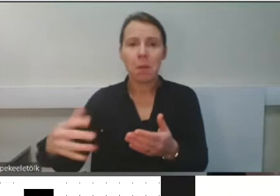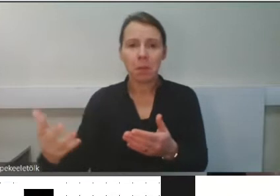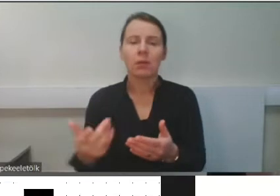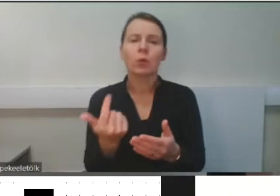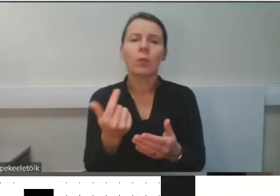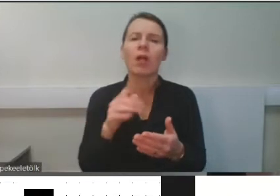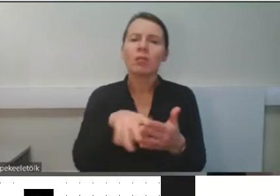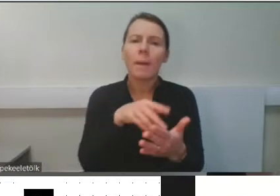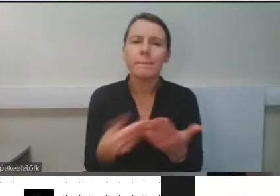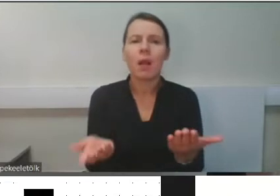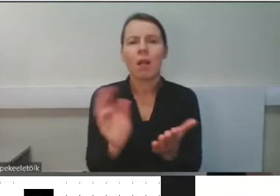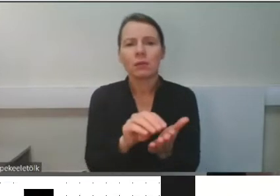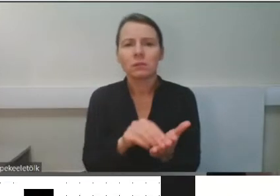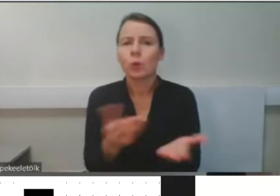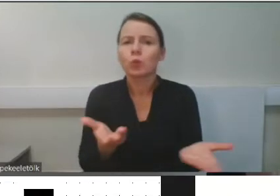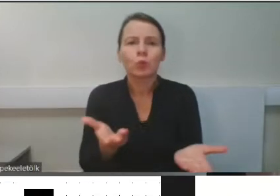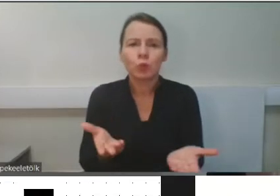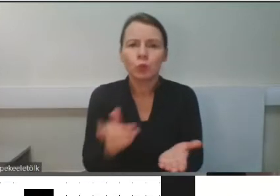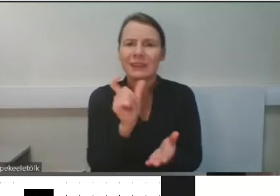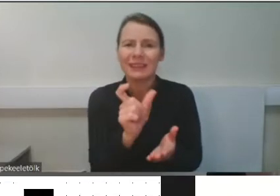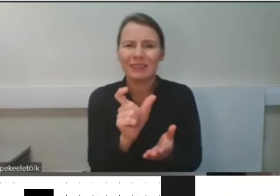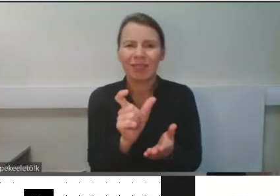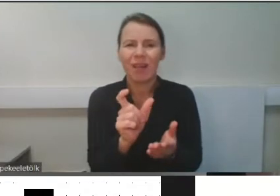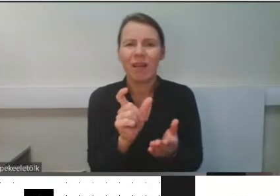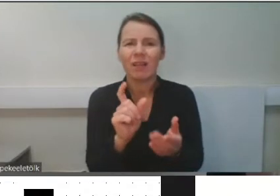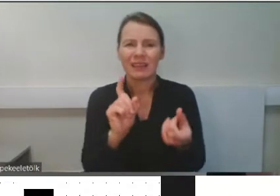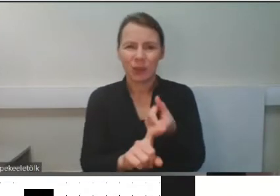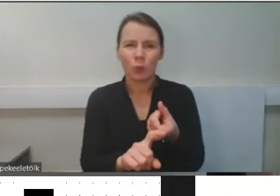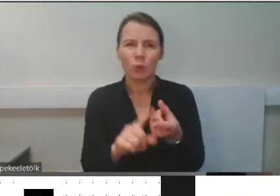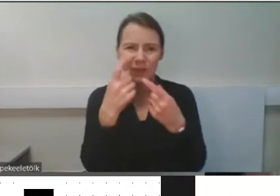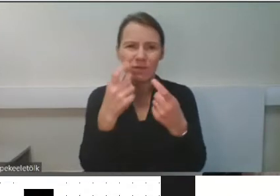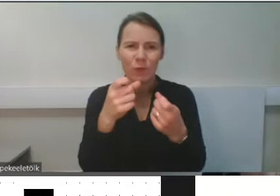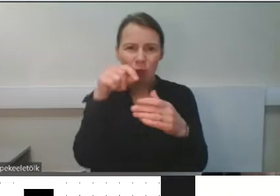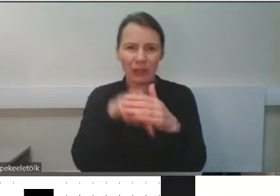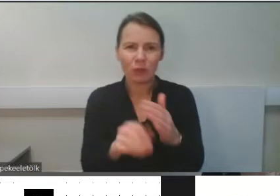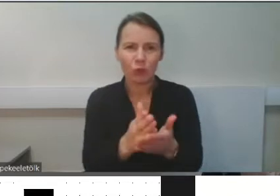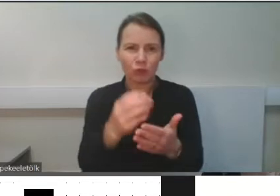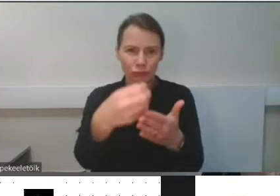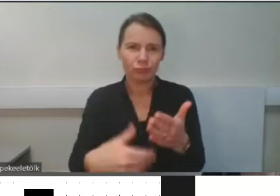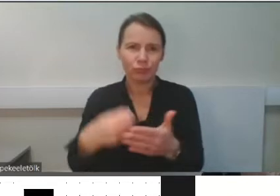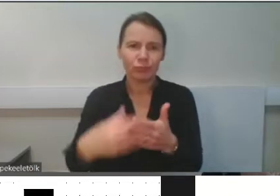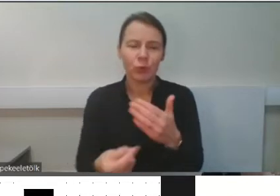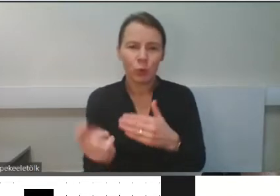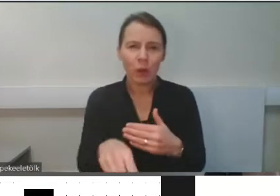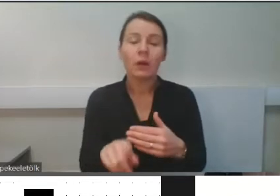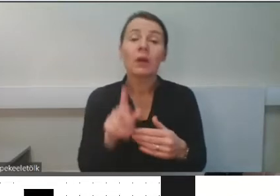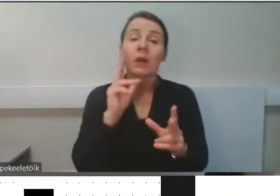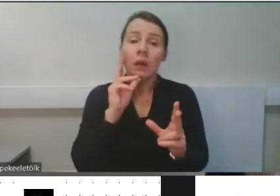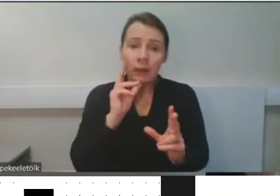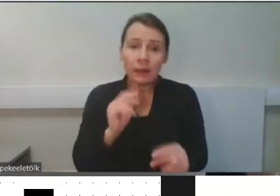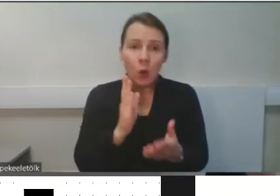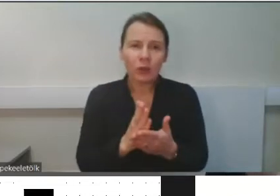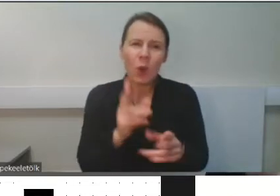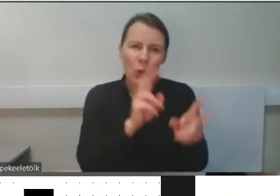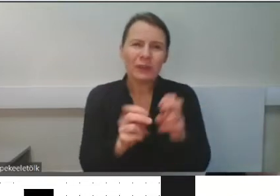on puuetega inimeste lõimumise all praegu avaldatud. Et kui minna Statistikaameti kodulehele,